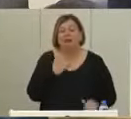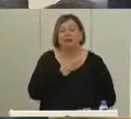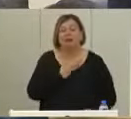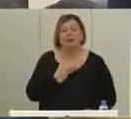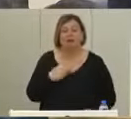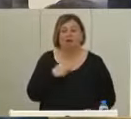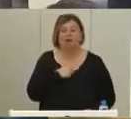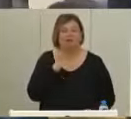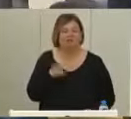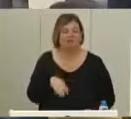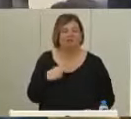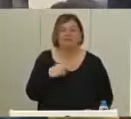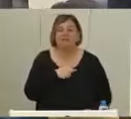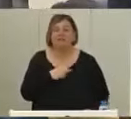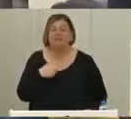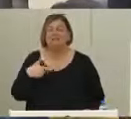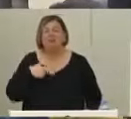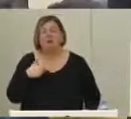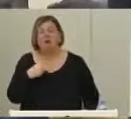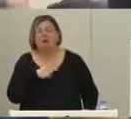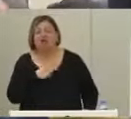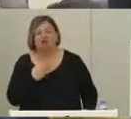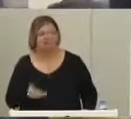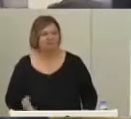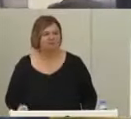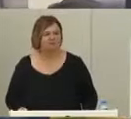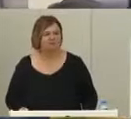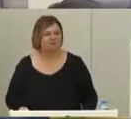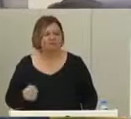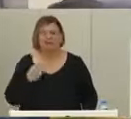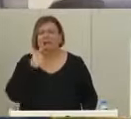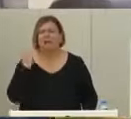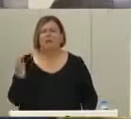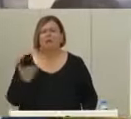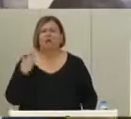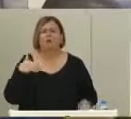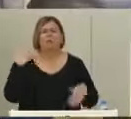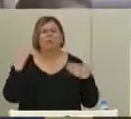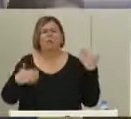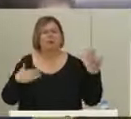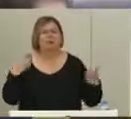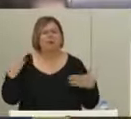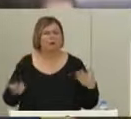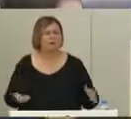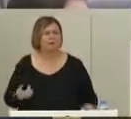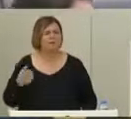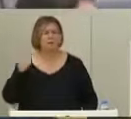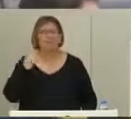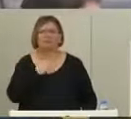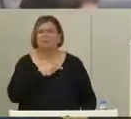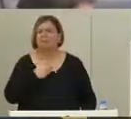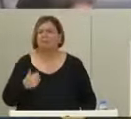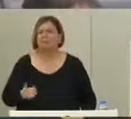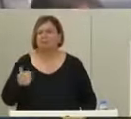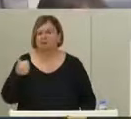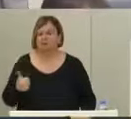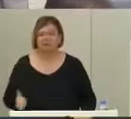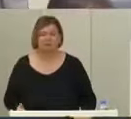Partili başkanımız da İzmir'e aşık. Yıllar sonra bir belediye başkanımız